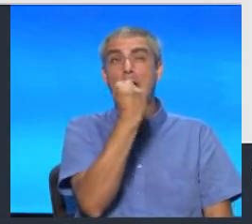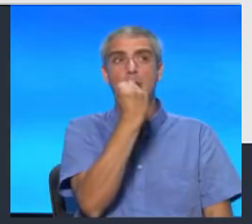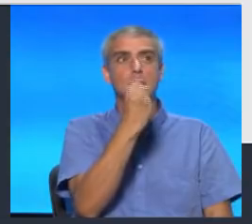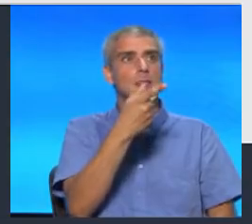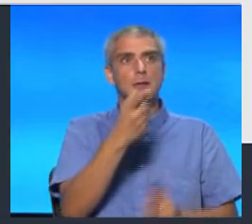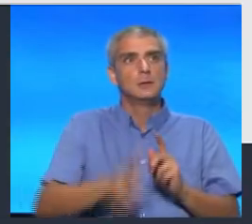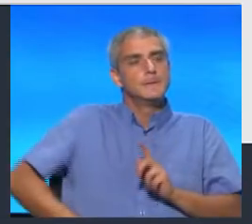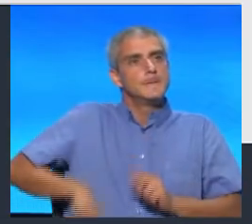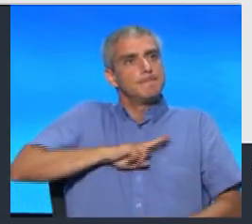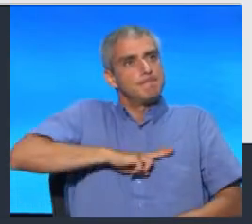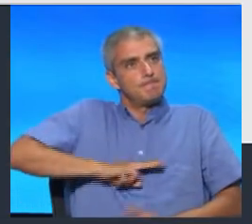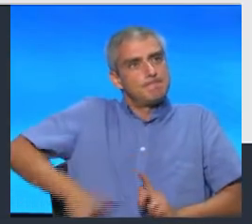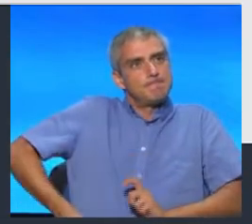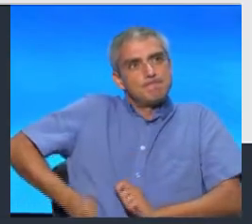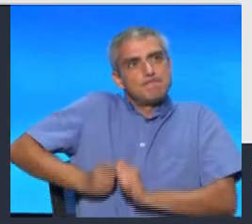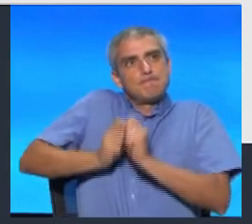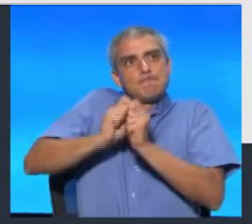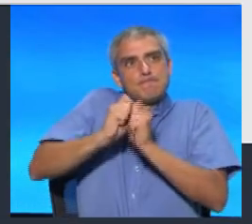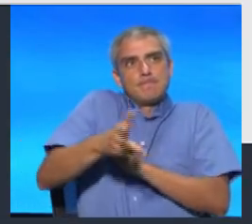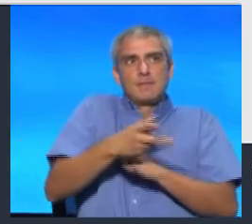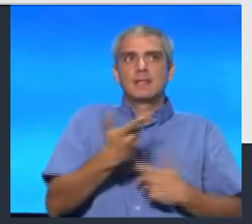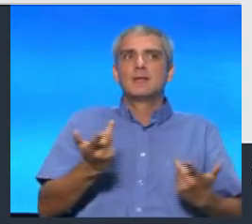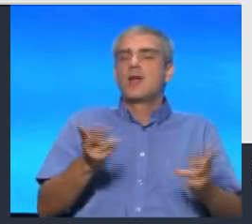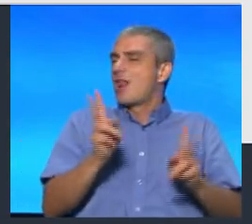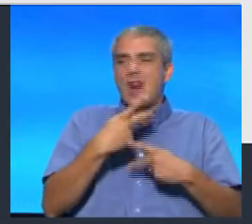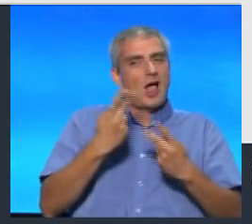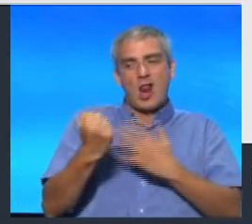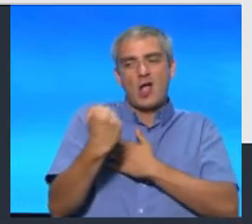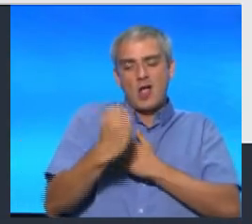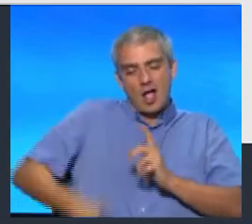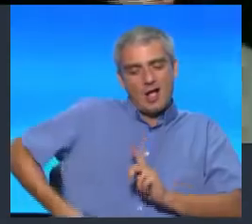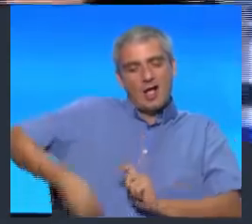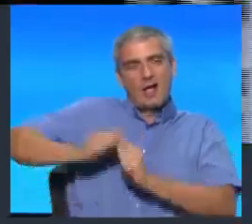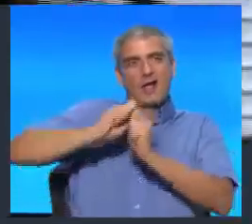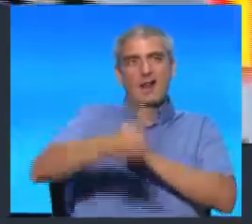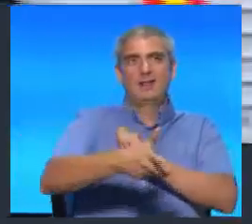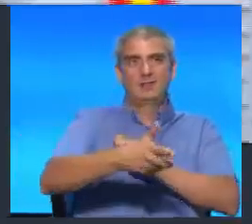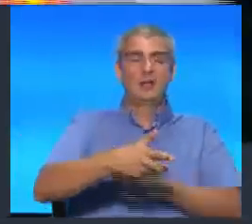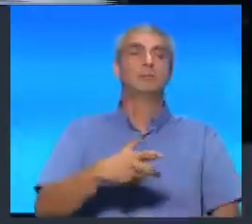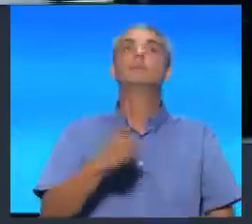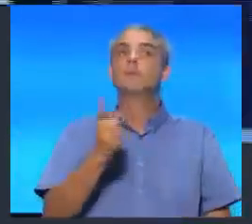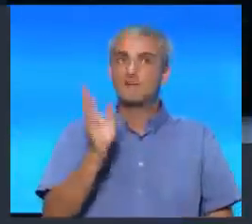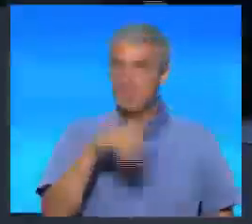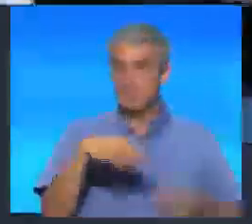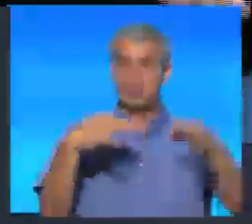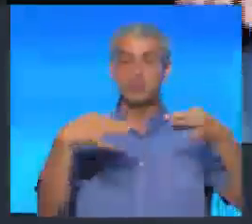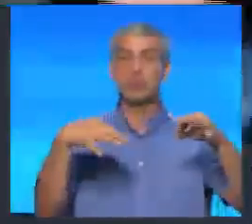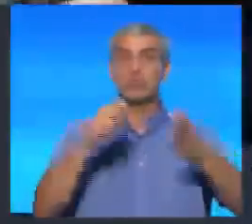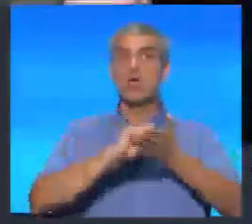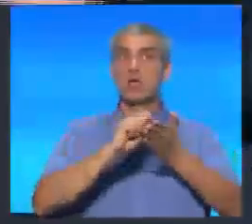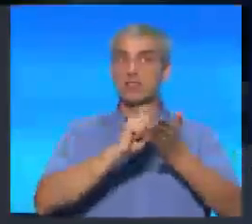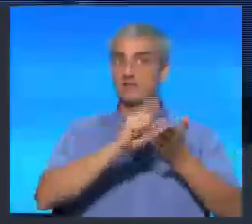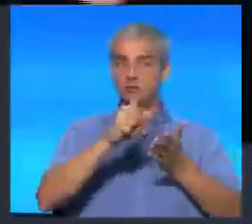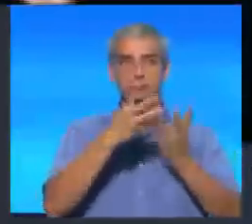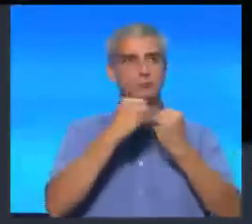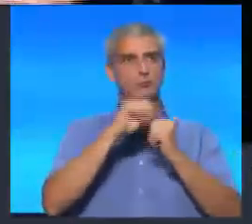את הכסף בכוחות האחרונים. לא היה לו כוח להושיט את היד לכיס. ולמרות יוטת כתב האישום, במשפחת